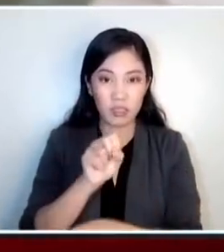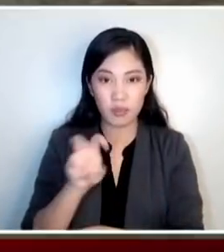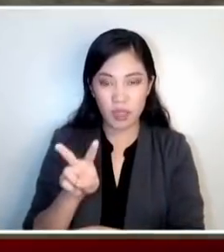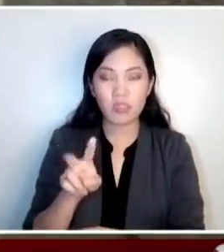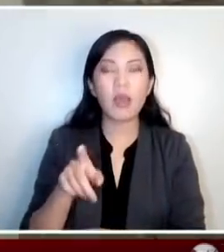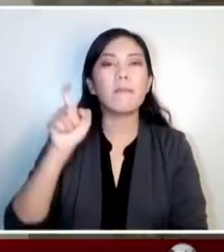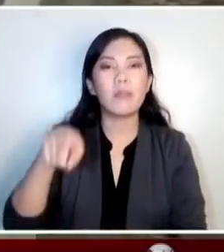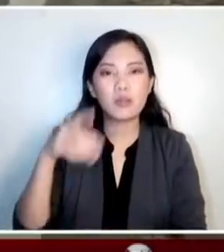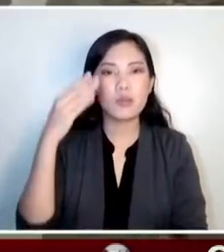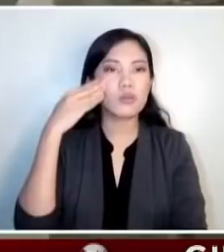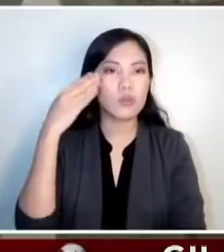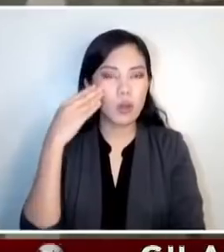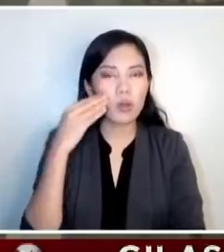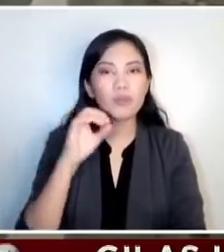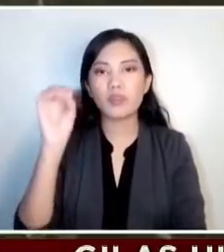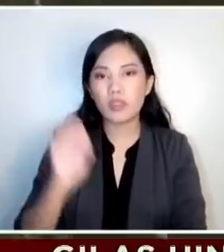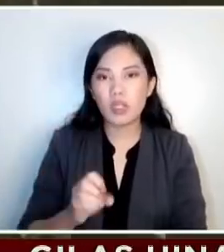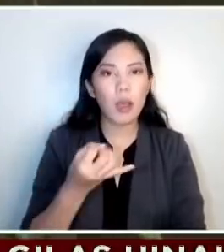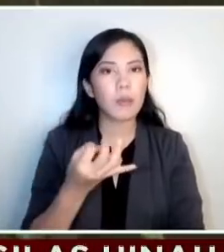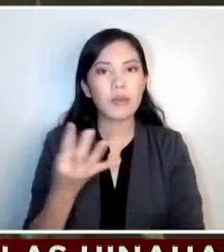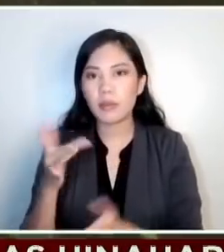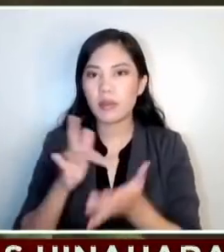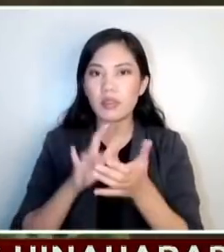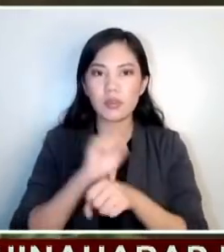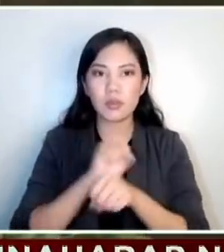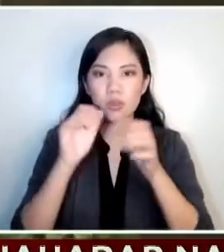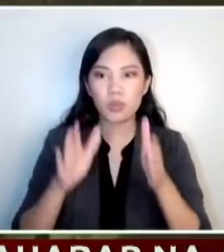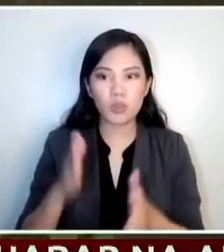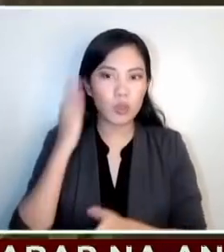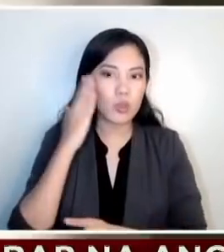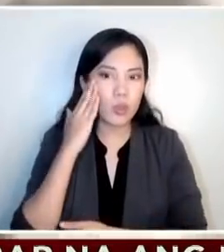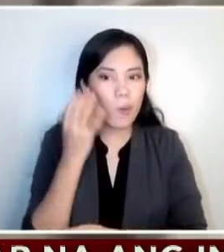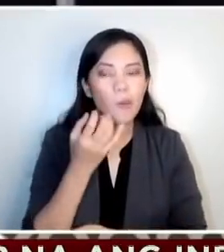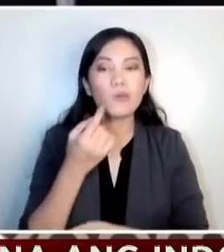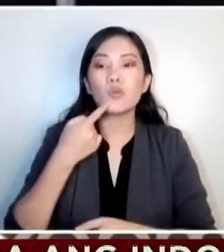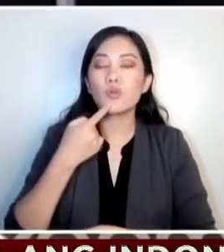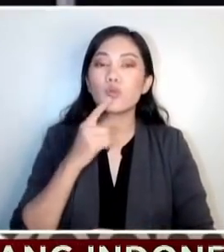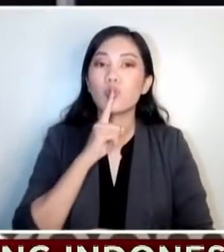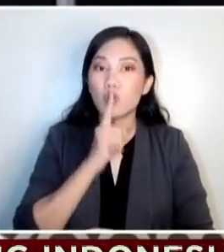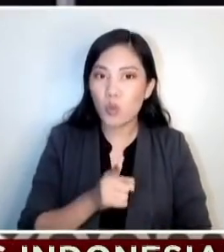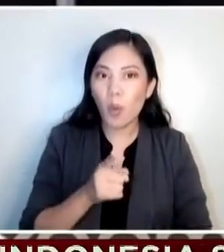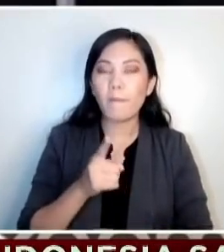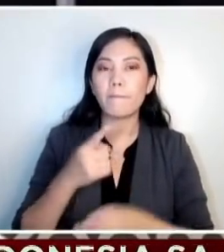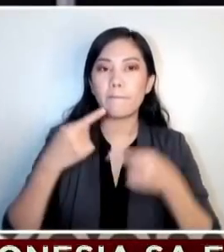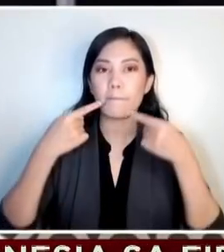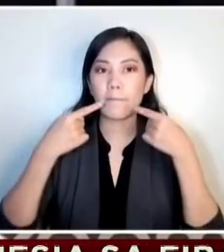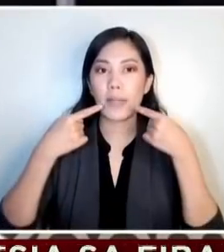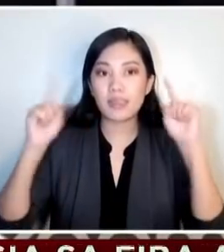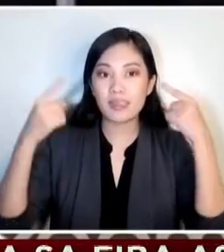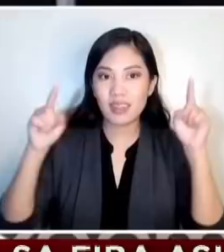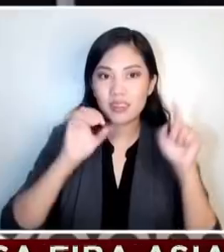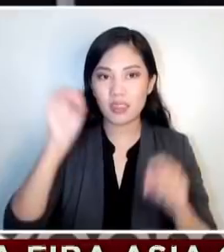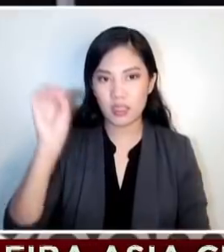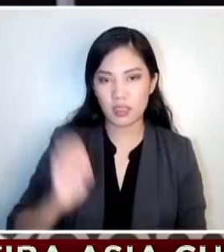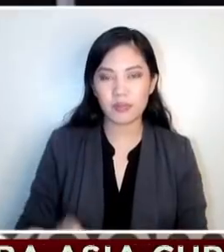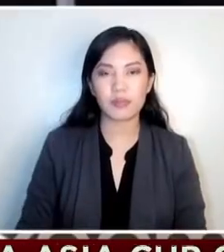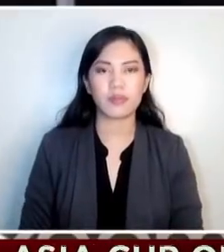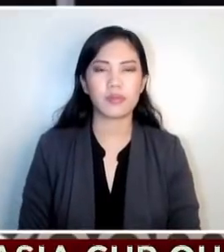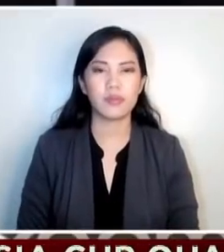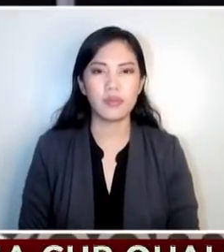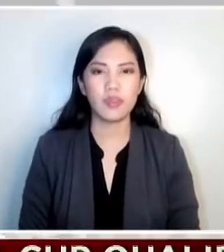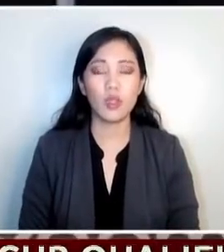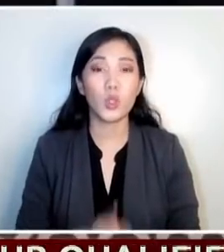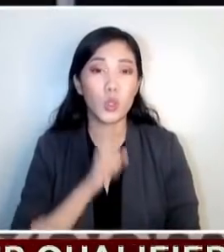health workers sa Indonesia para matukoy ang efficacy rate ng Sinovac doon. Hindi po natin ikakaila na meron talagang